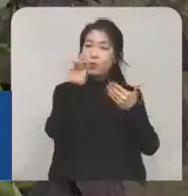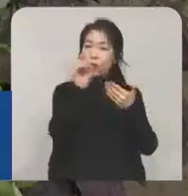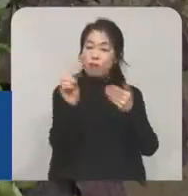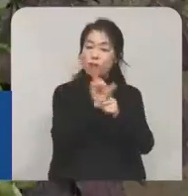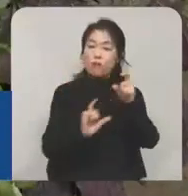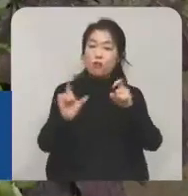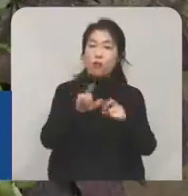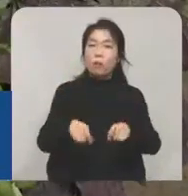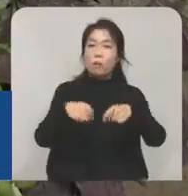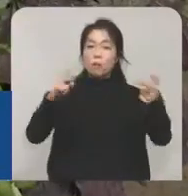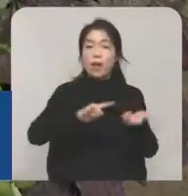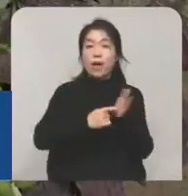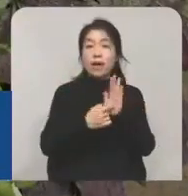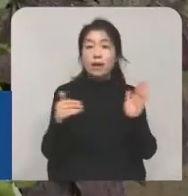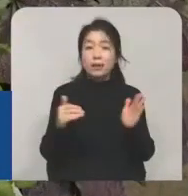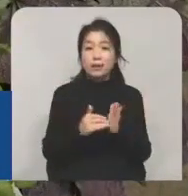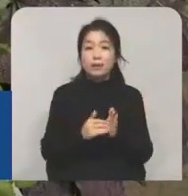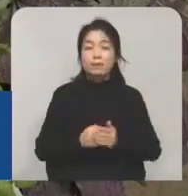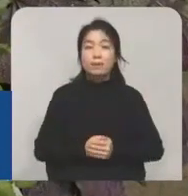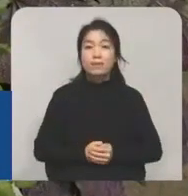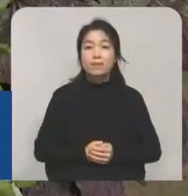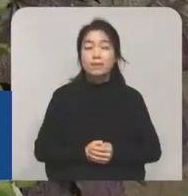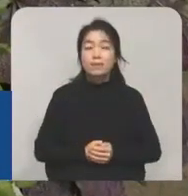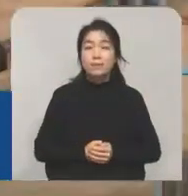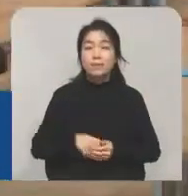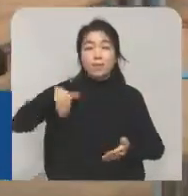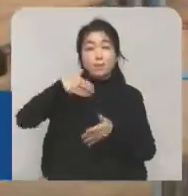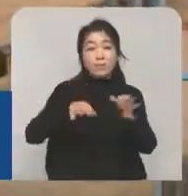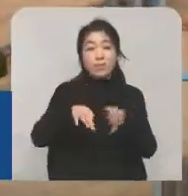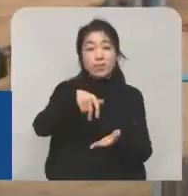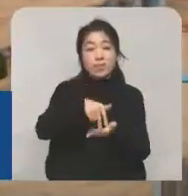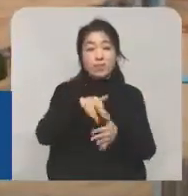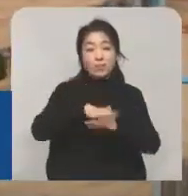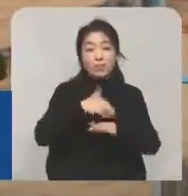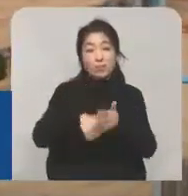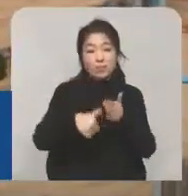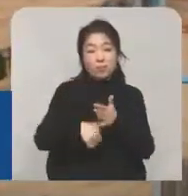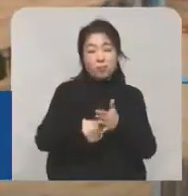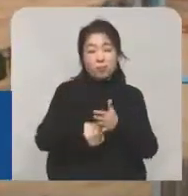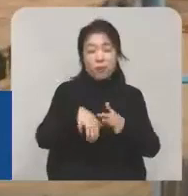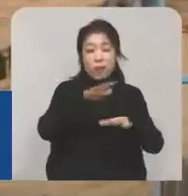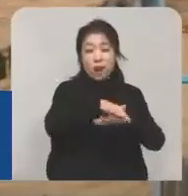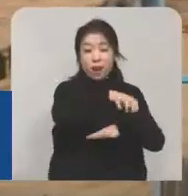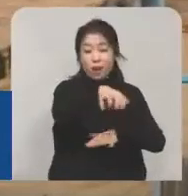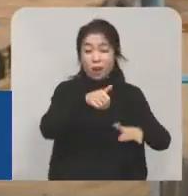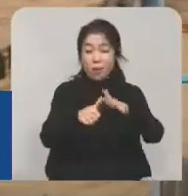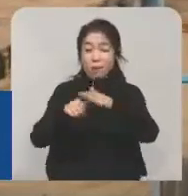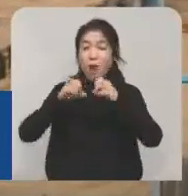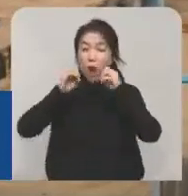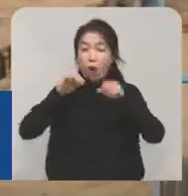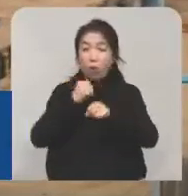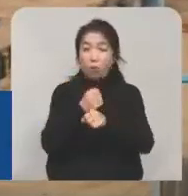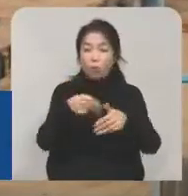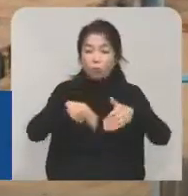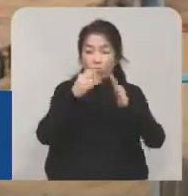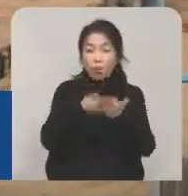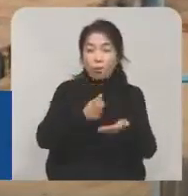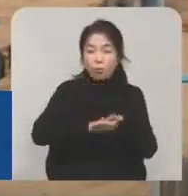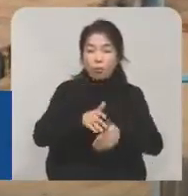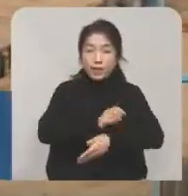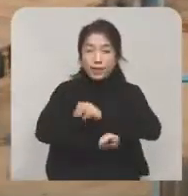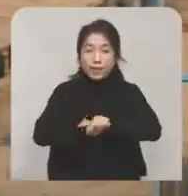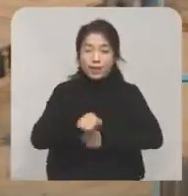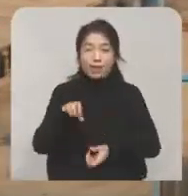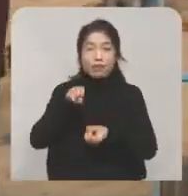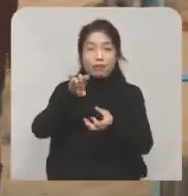가 늘어난 것으로 집계 되었습니다 도매 시장 측은 농산물 산지 로 찾아가는 홍보와 시설 보수 등 적극적인